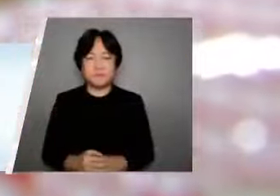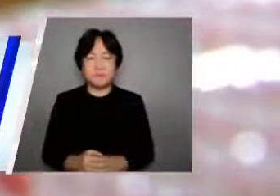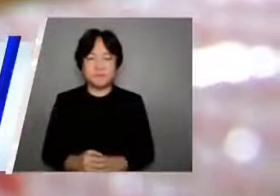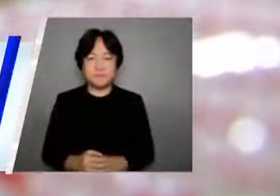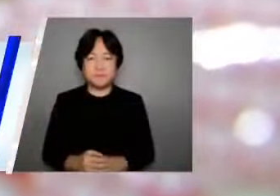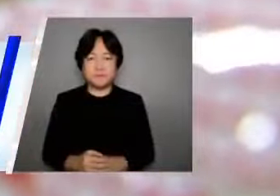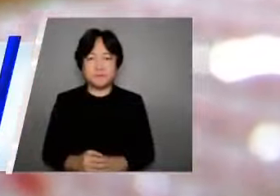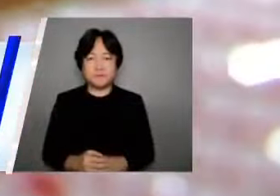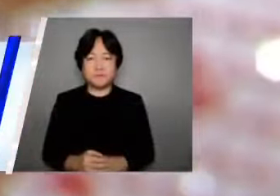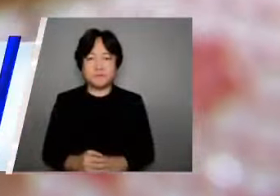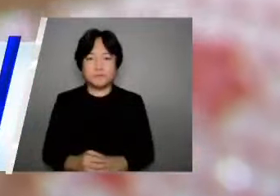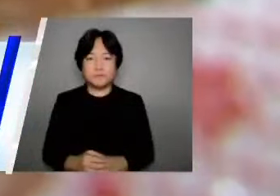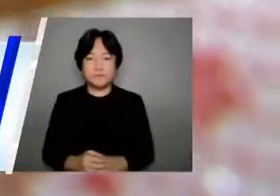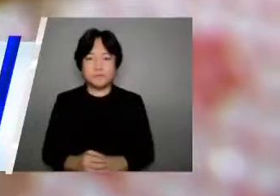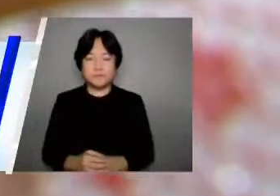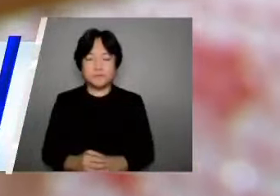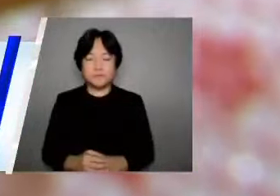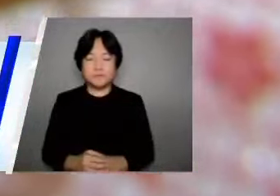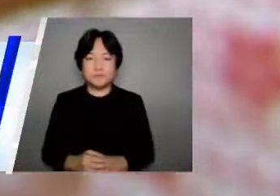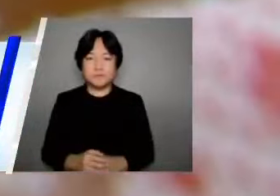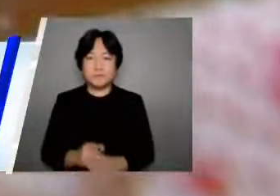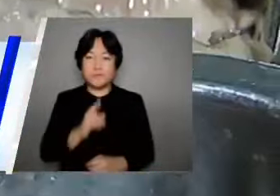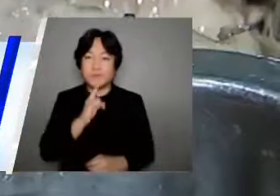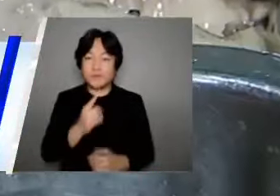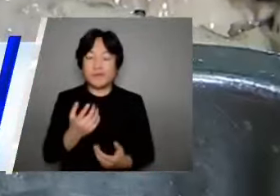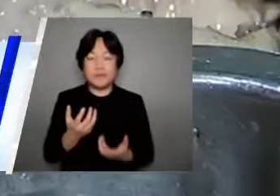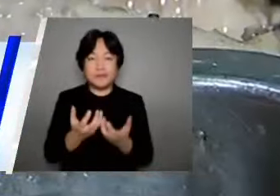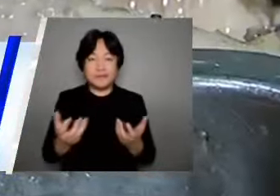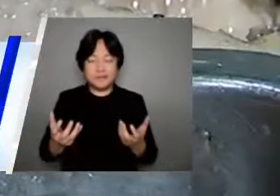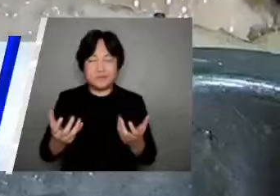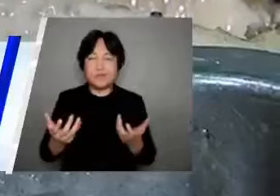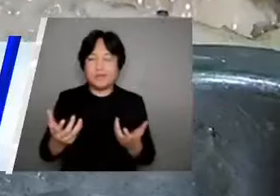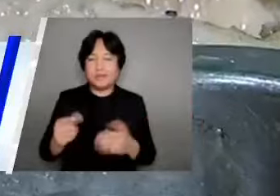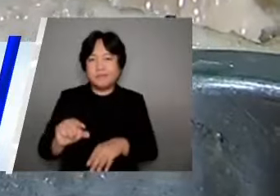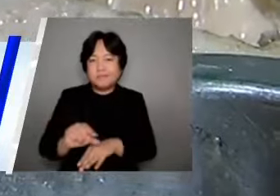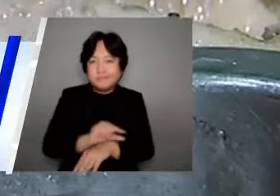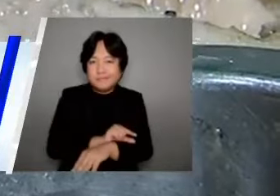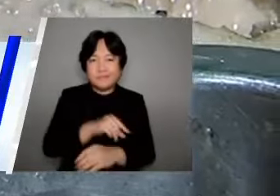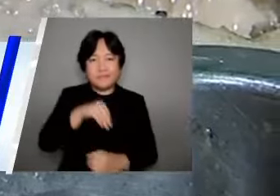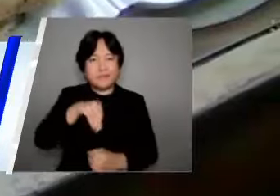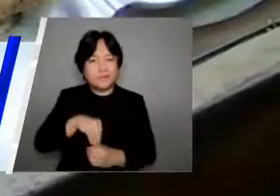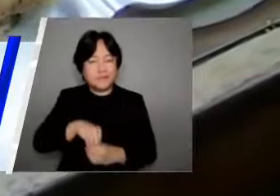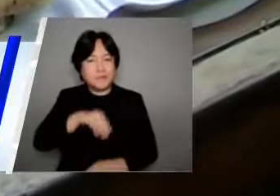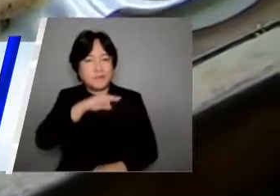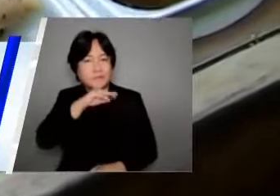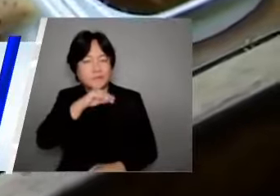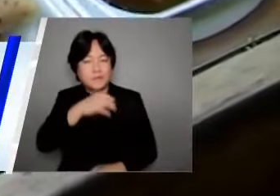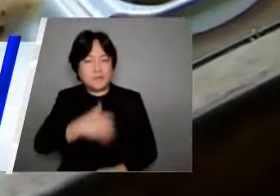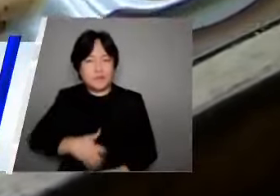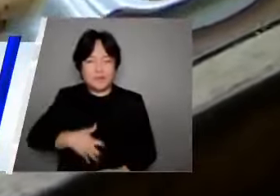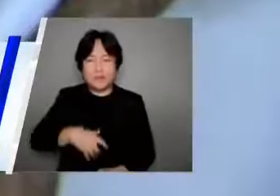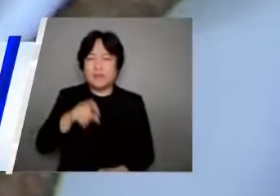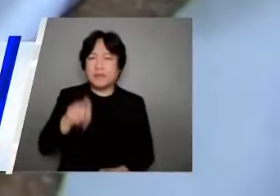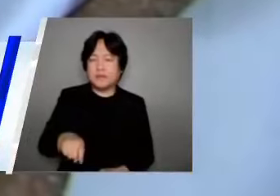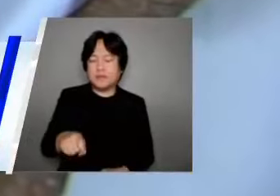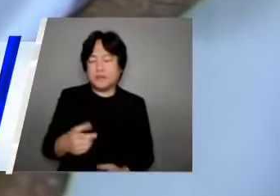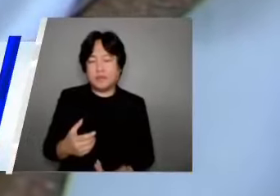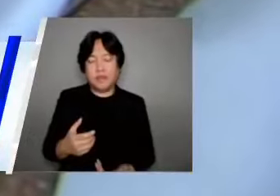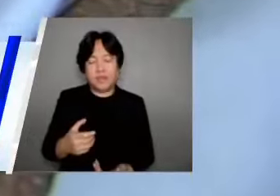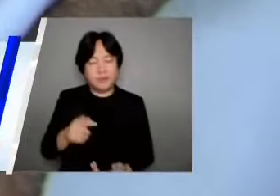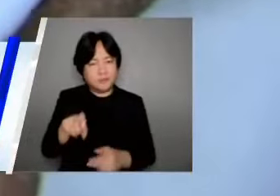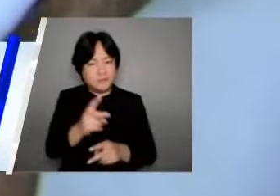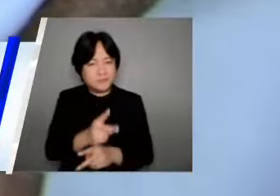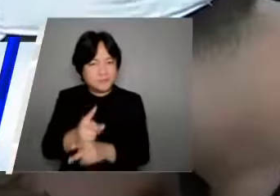Tampok dito ang mga pampabatang ulam tulad ng mga lechon kawali at laman loob. Everything in moderation sa putok-batok and huwag